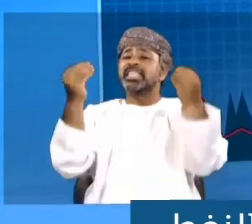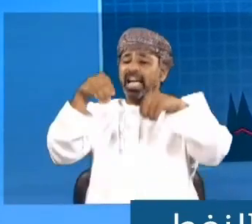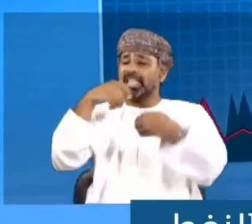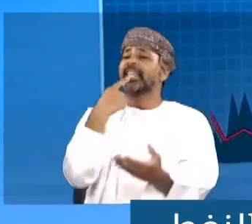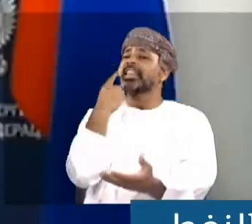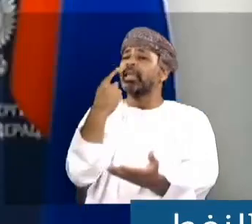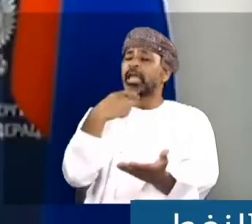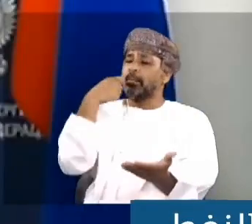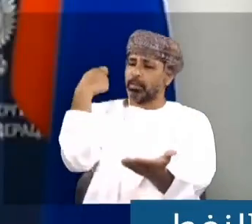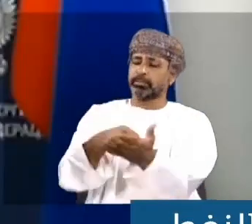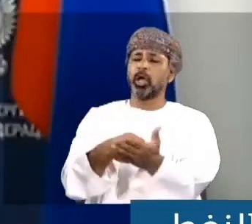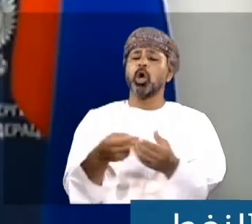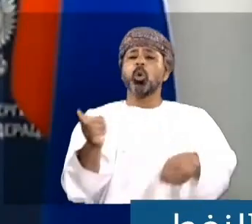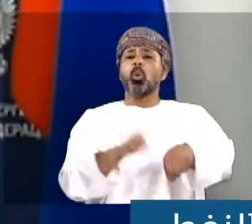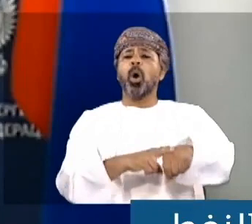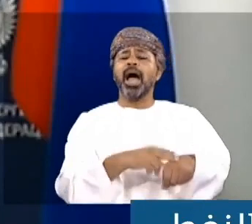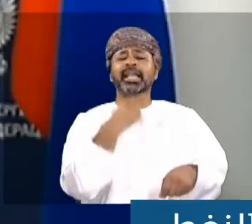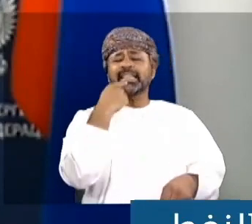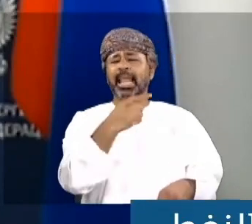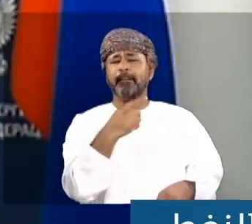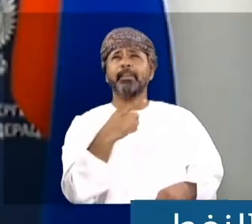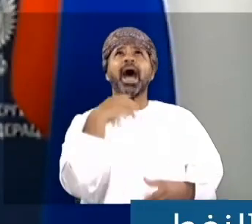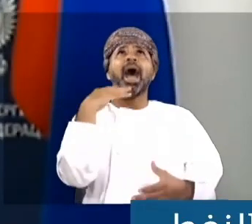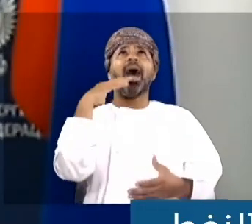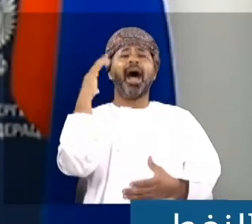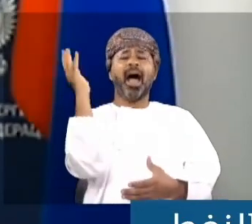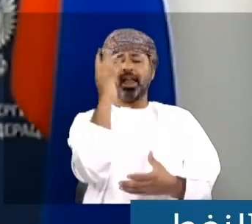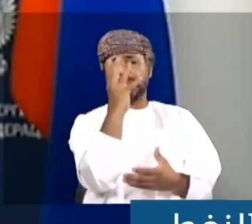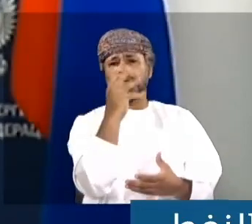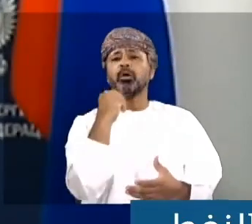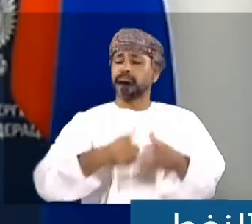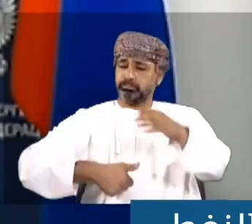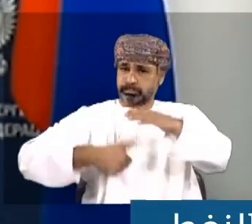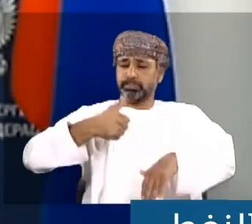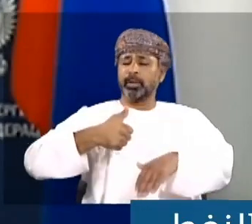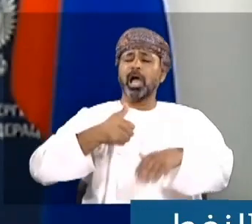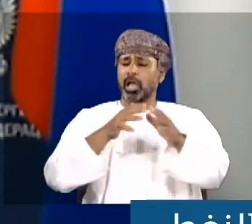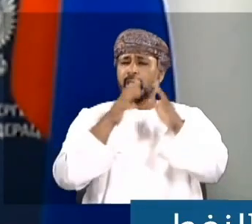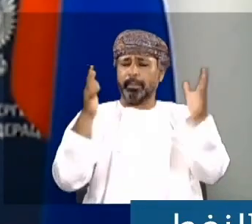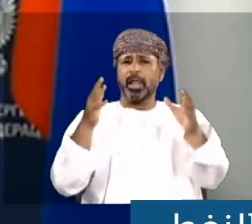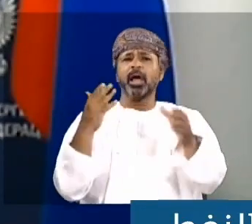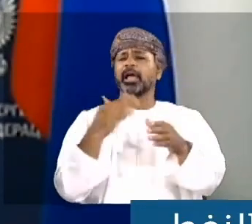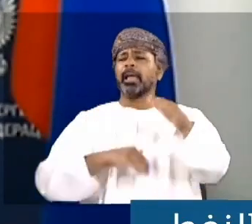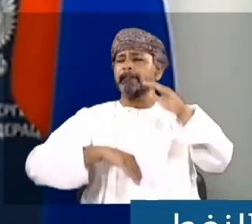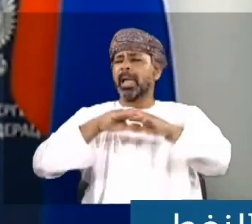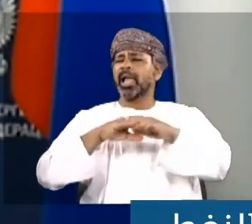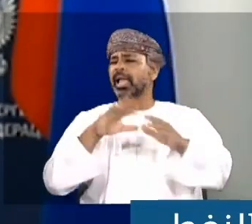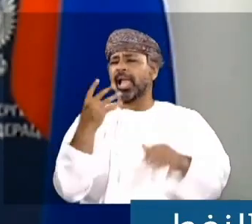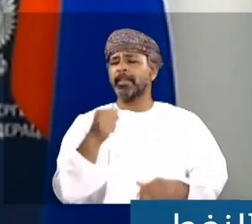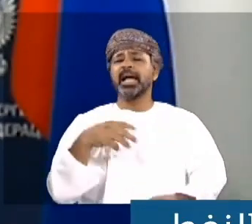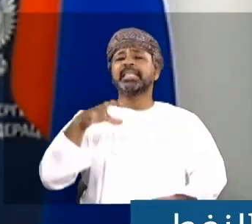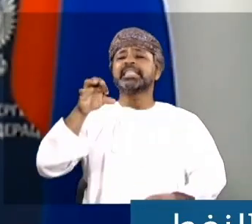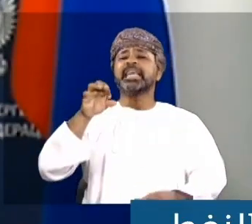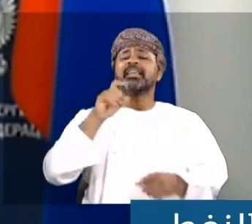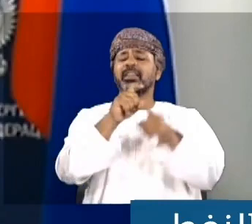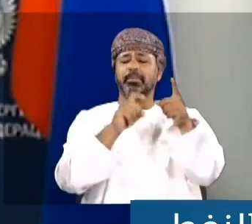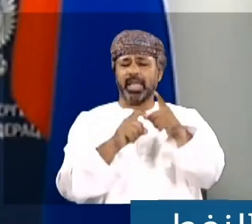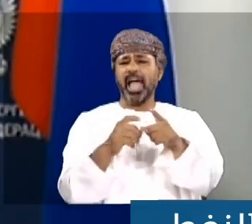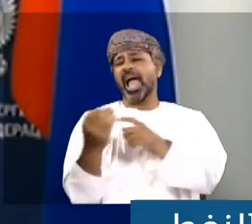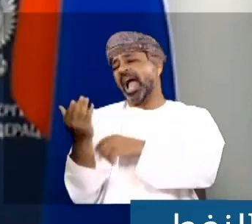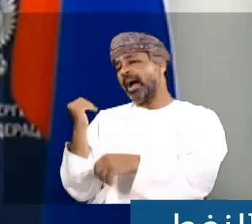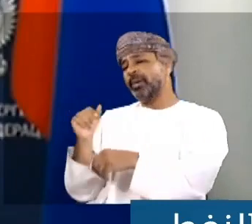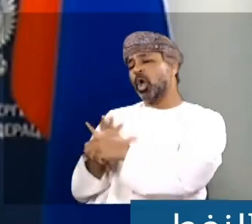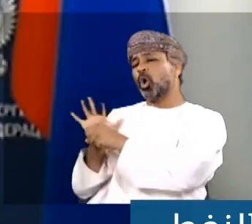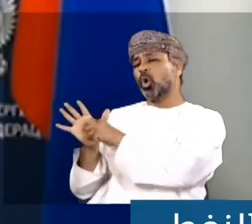الطاقة الروسي أوضح أن الطلب العالمي على النفط تعافى بنسبة كبيرة تصل إلى 90% من مستويات ما قبل